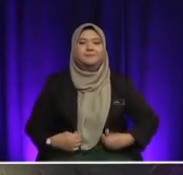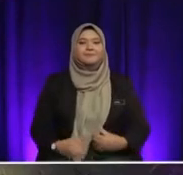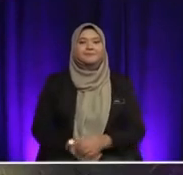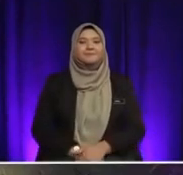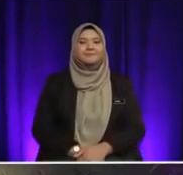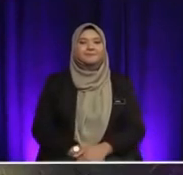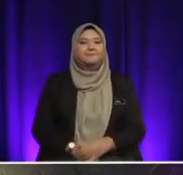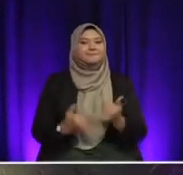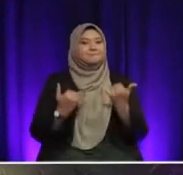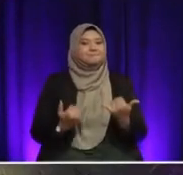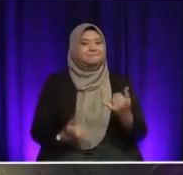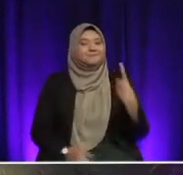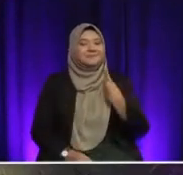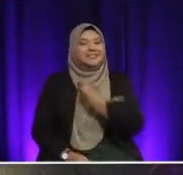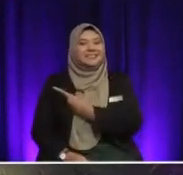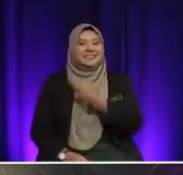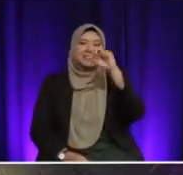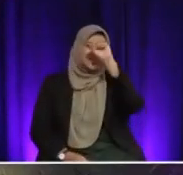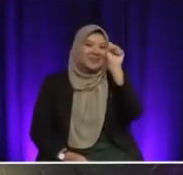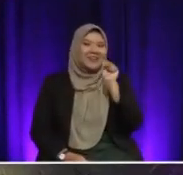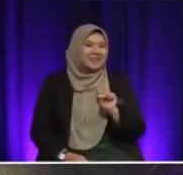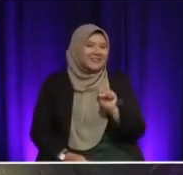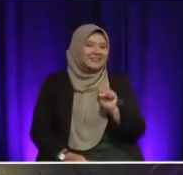kita uji mereka. Okey.